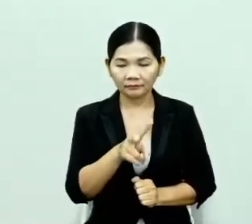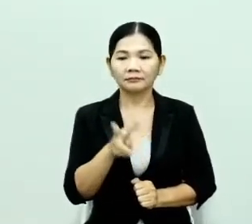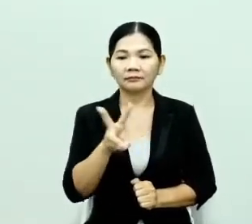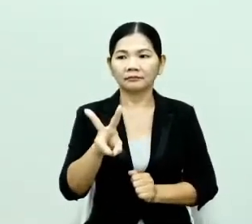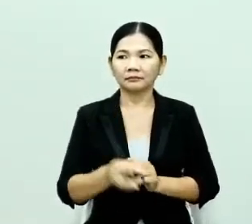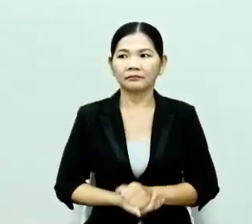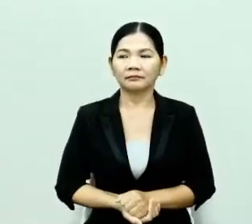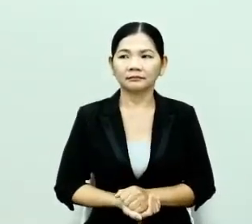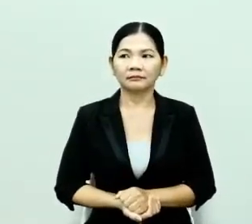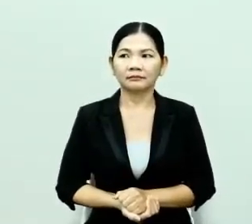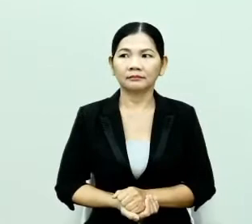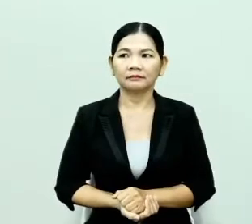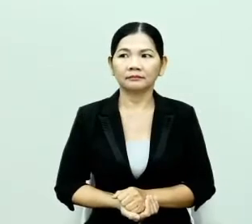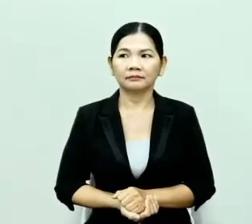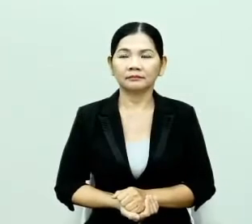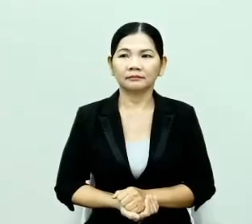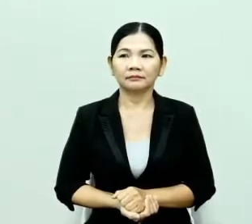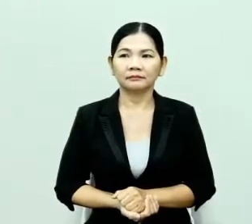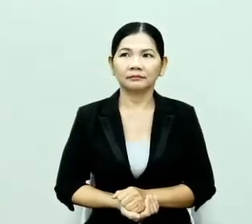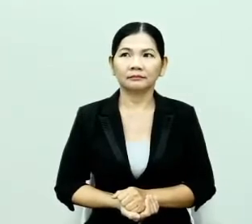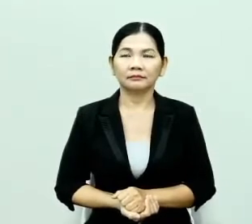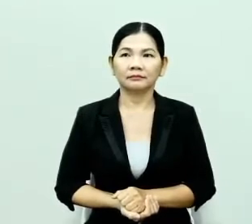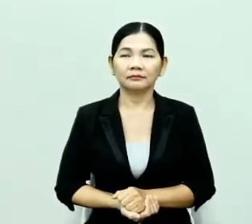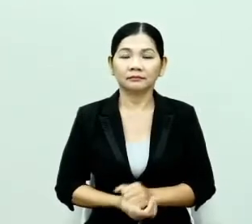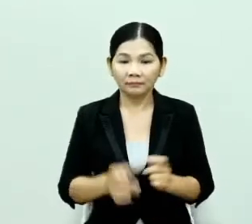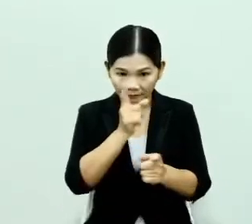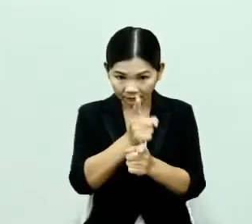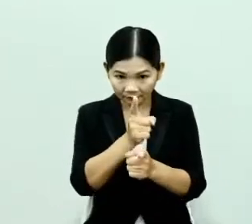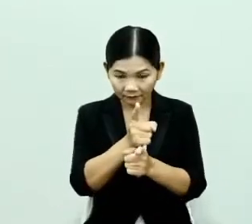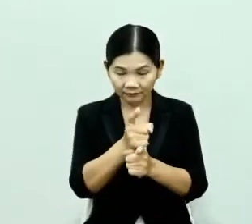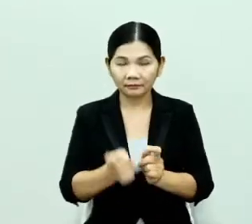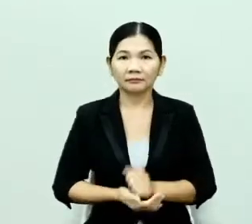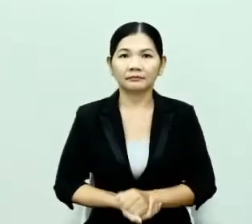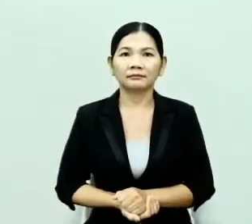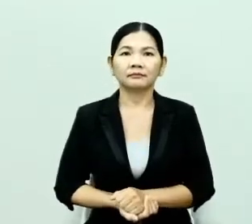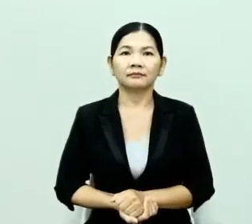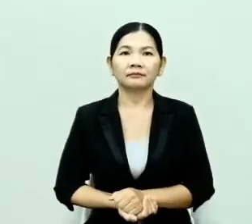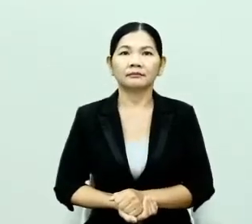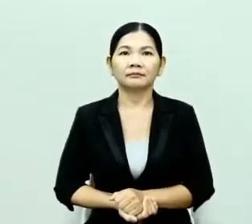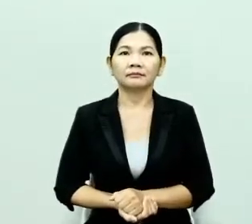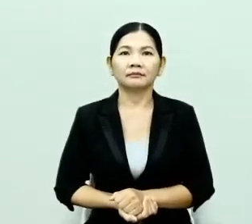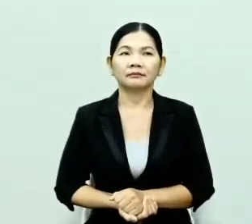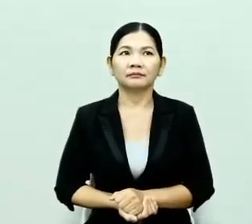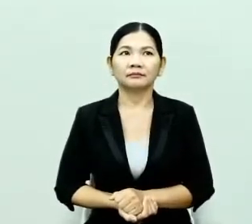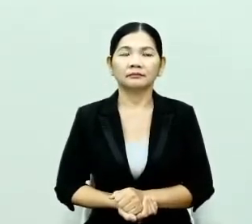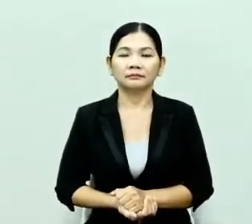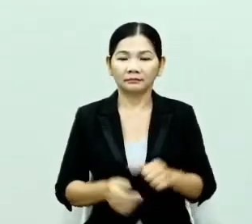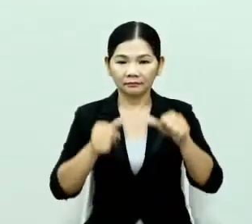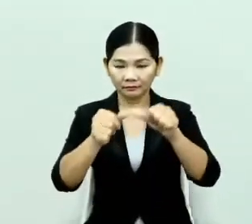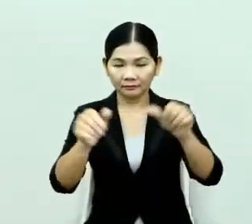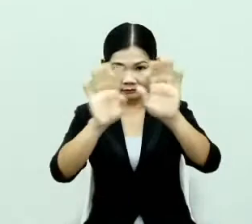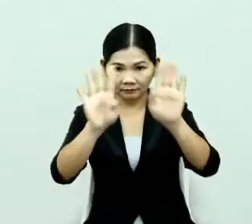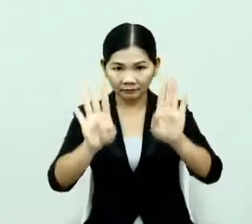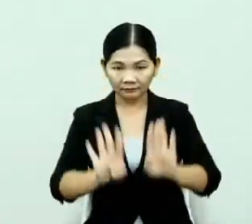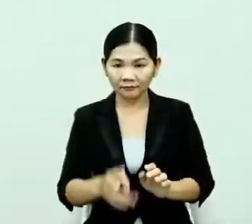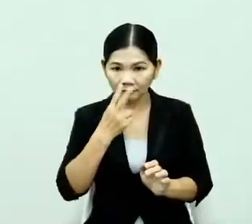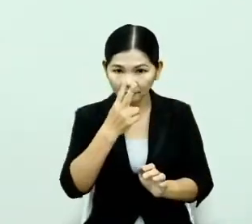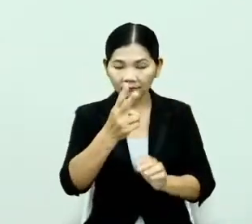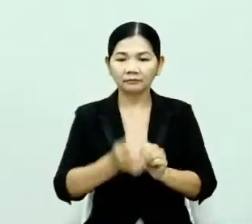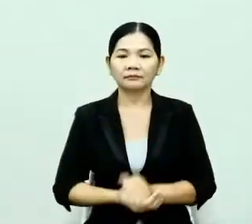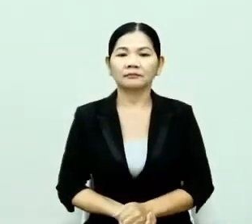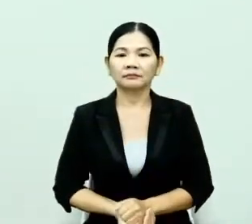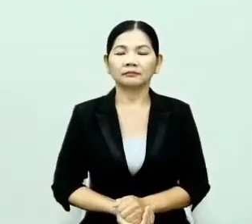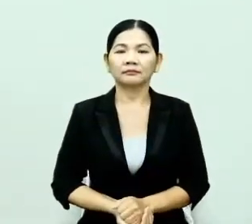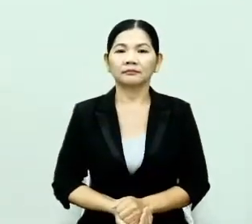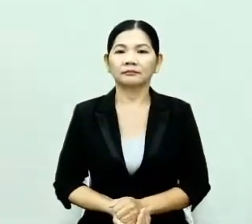ពី3តែនតែនតែនត្រឹមត្រូវហើយកូនចាឥឡូវអ្នកគ្រូបិទនៅលើក្តារខៀនណាកូន